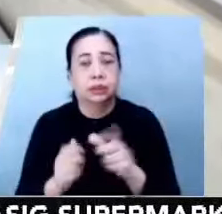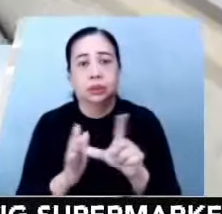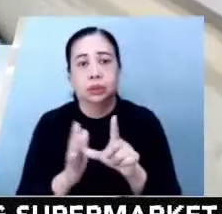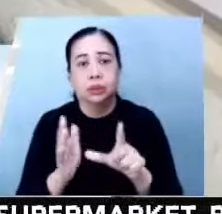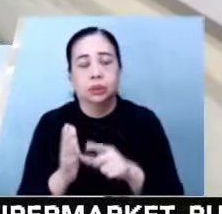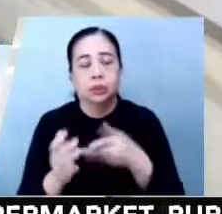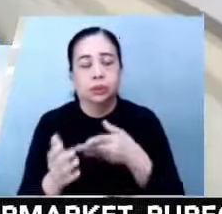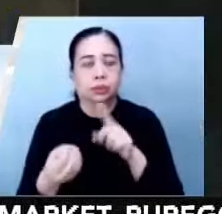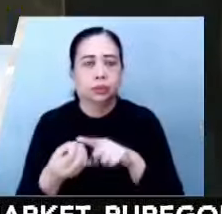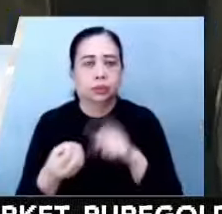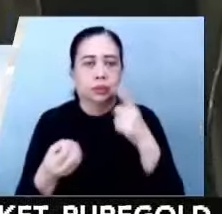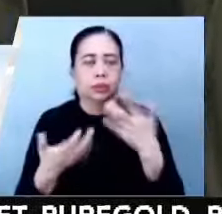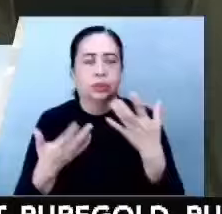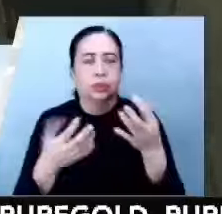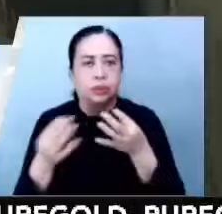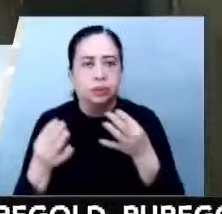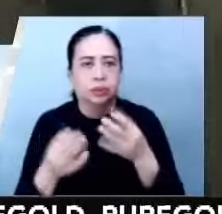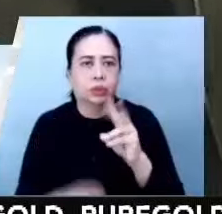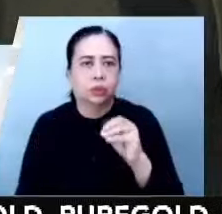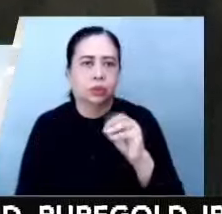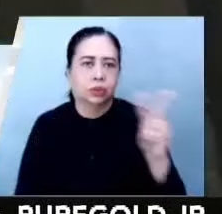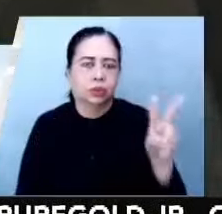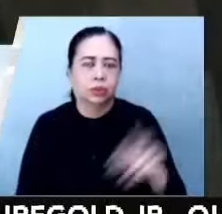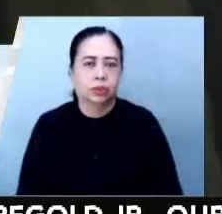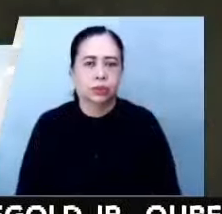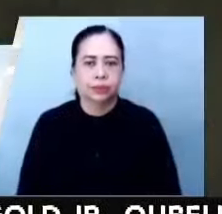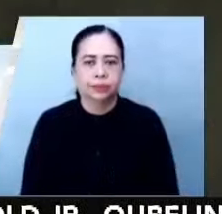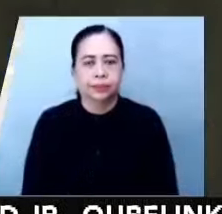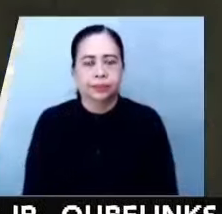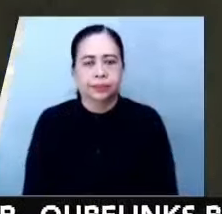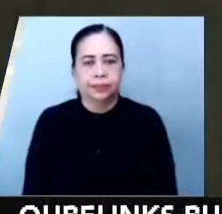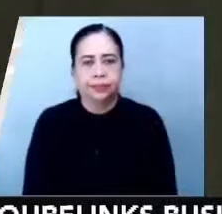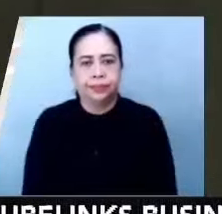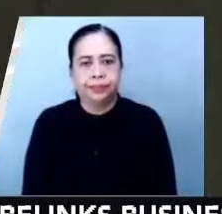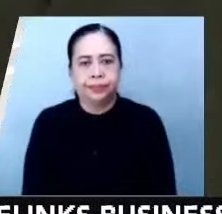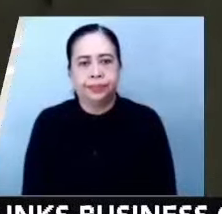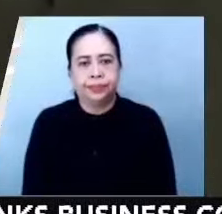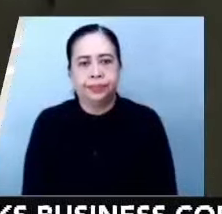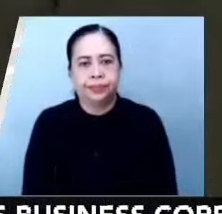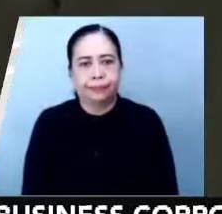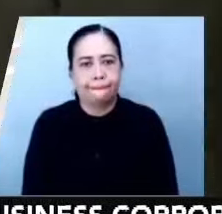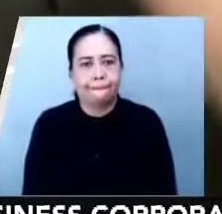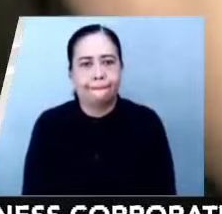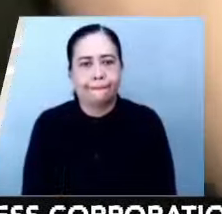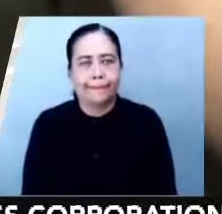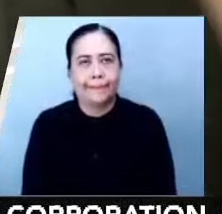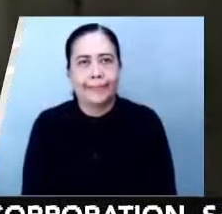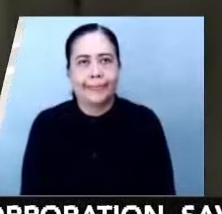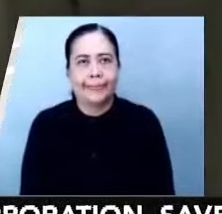Act of 2002. Ito ang unang balita, Bea Pinlak, para sa GMA Integrated News.